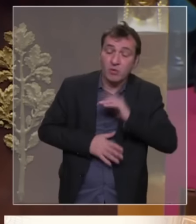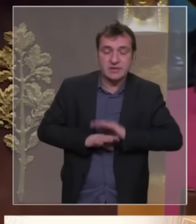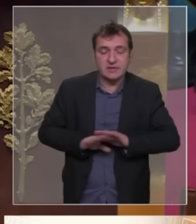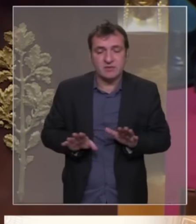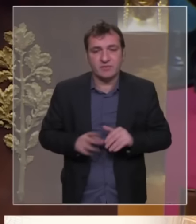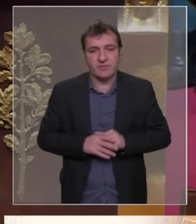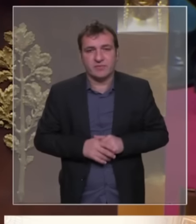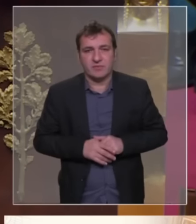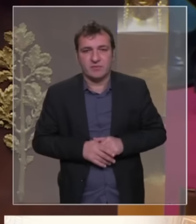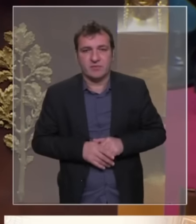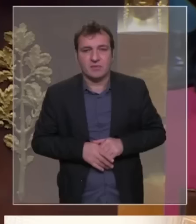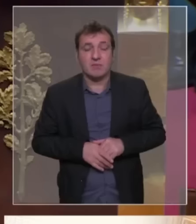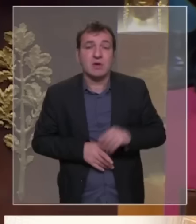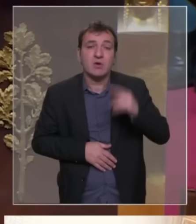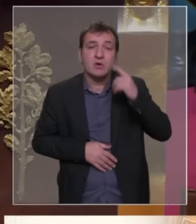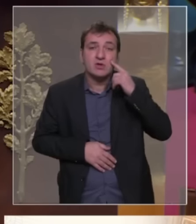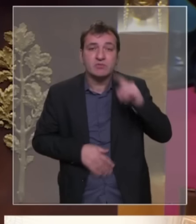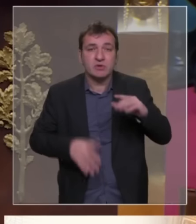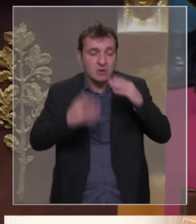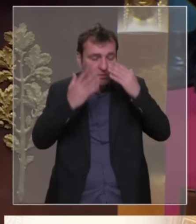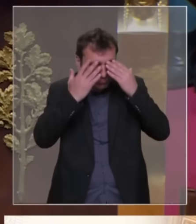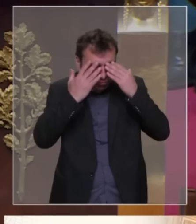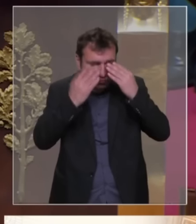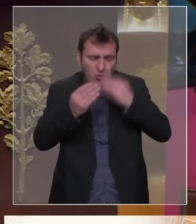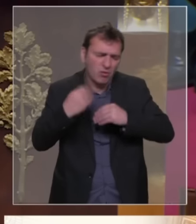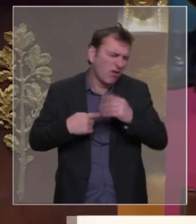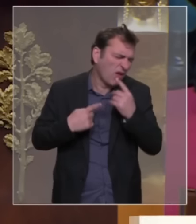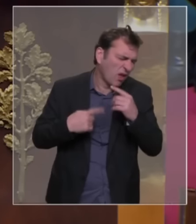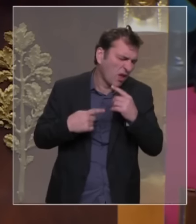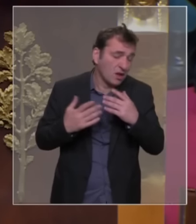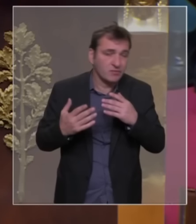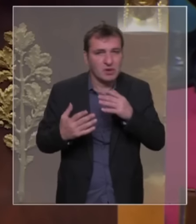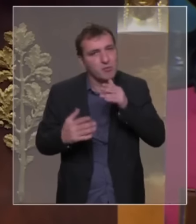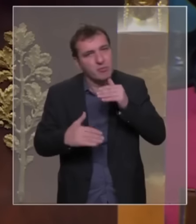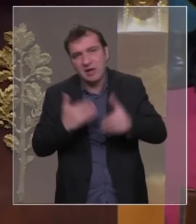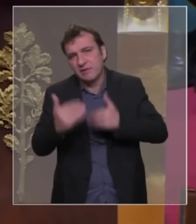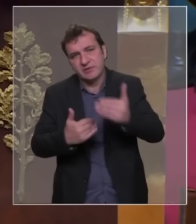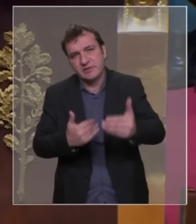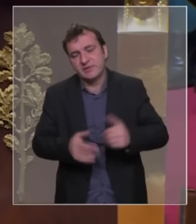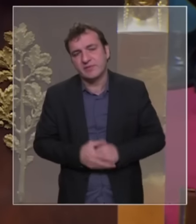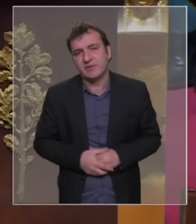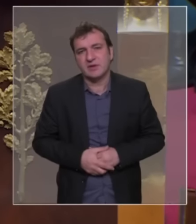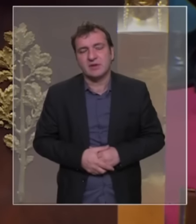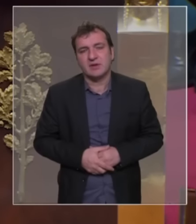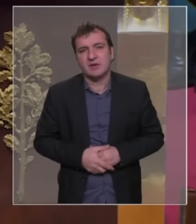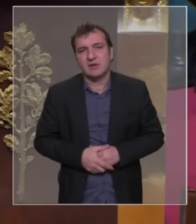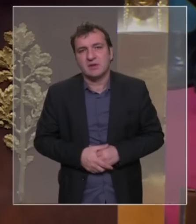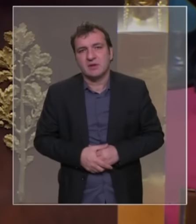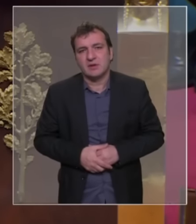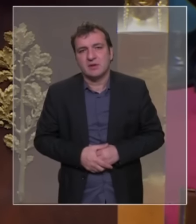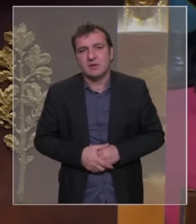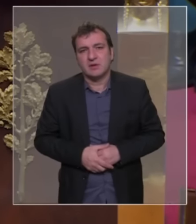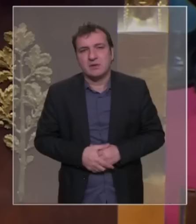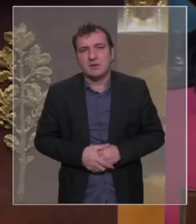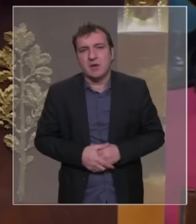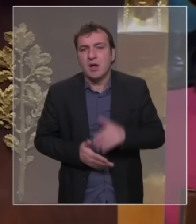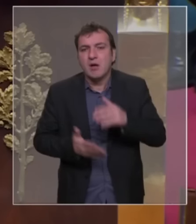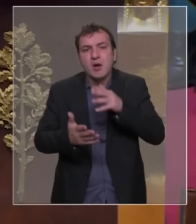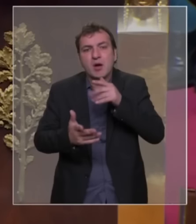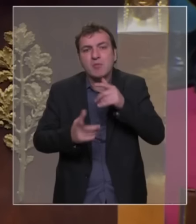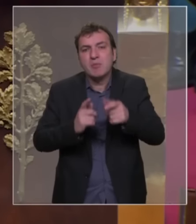que mettre la tête dans le sable ou se lamenter, ça n'a jamais permis d'avancer. Il n'y a pas de fatalité